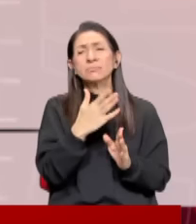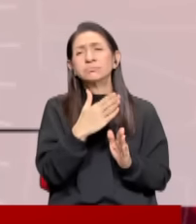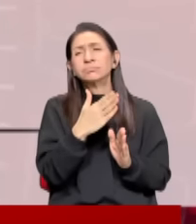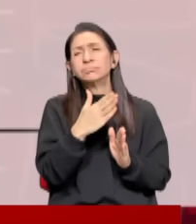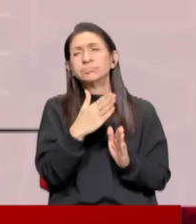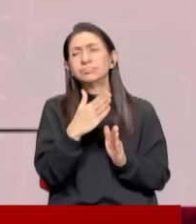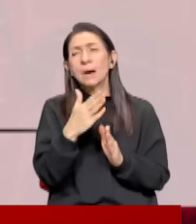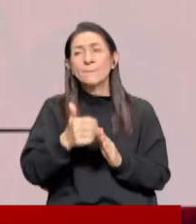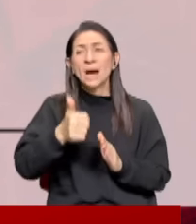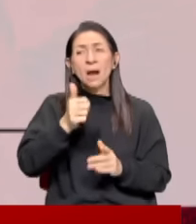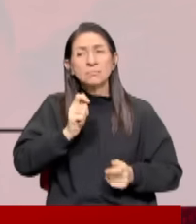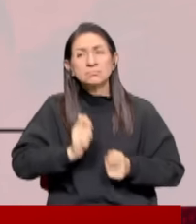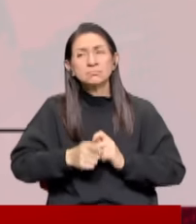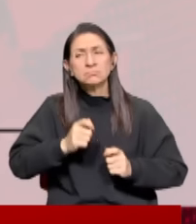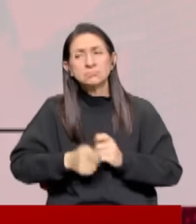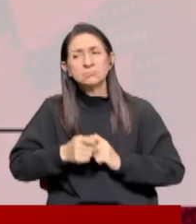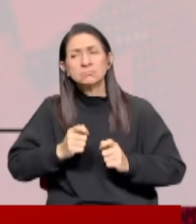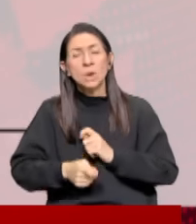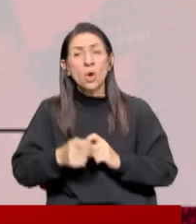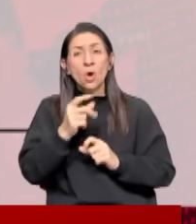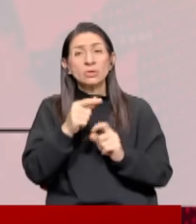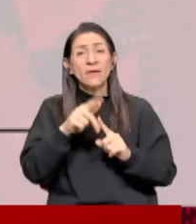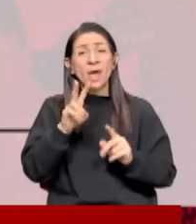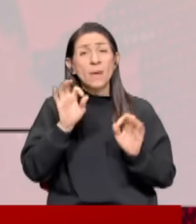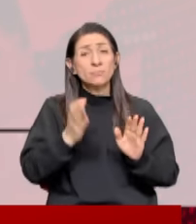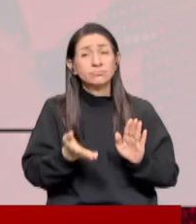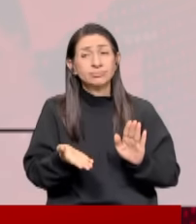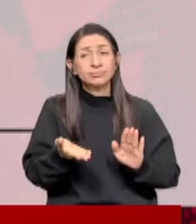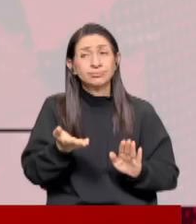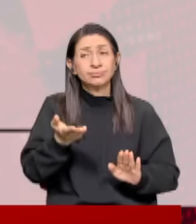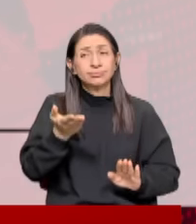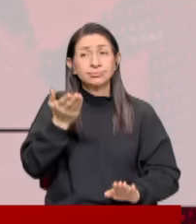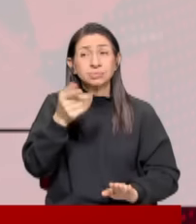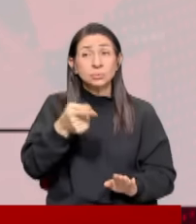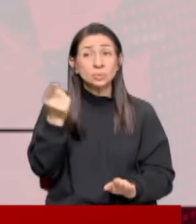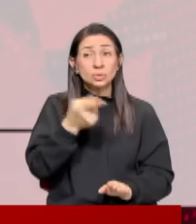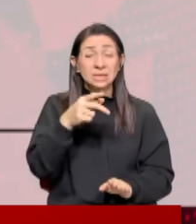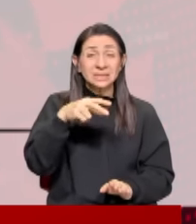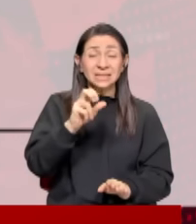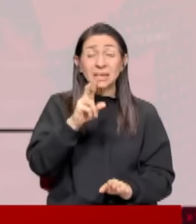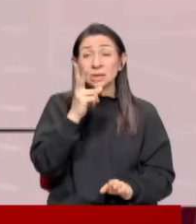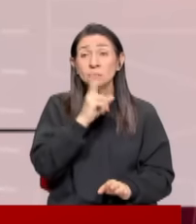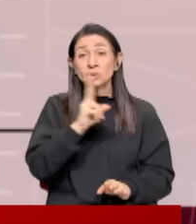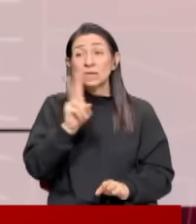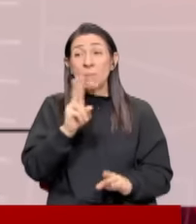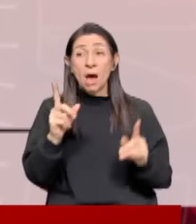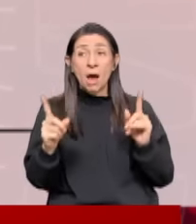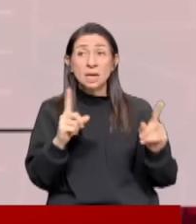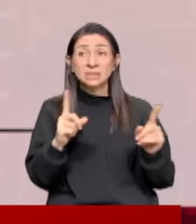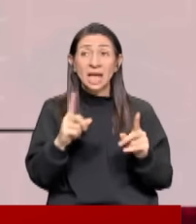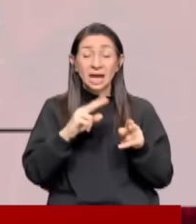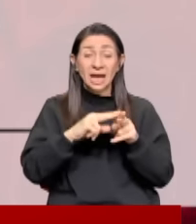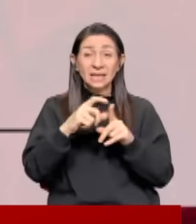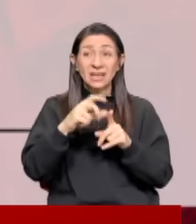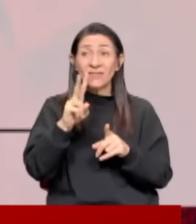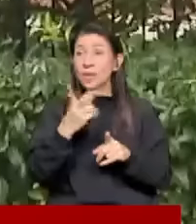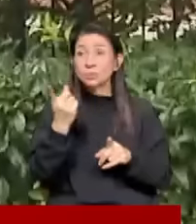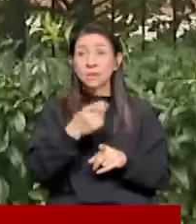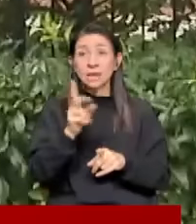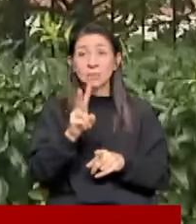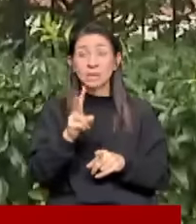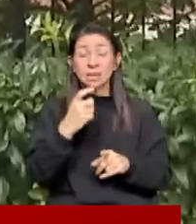geçti, bakanlar değişti, ÖTV hep arttı. Bugün ÖTV %80 ile %220 arasında, KDV ise